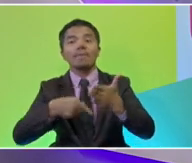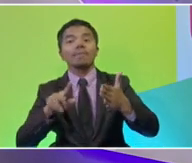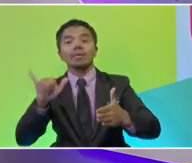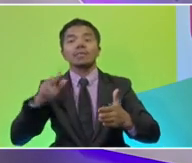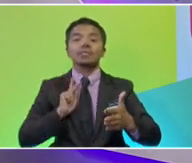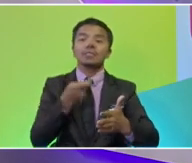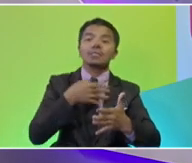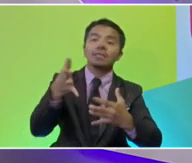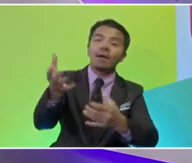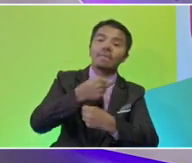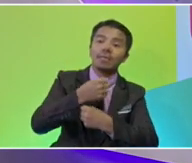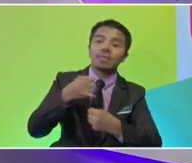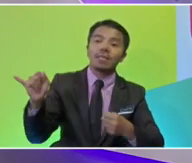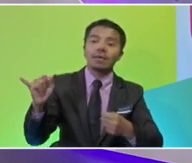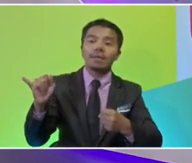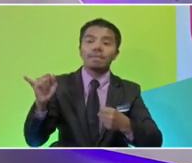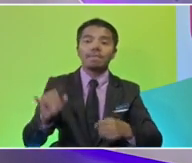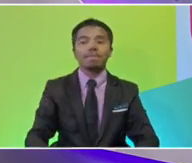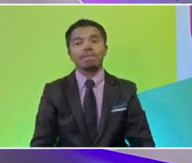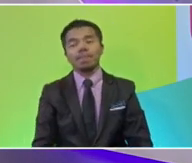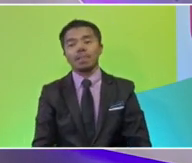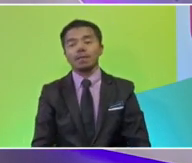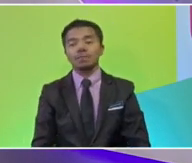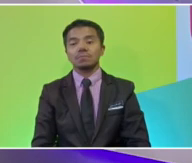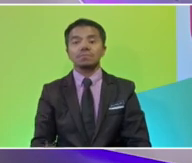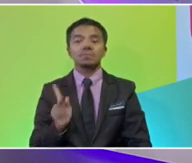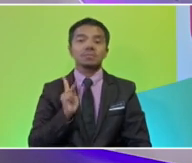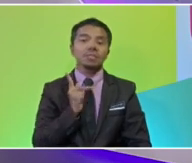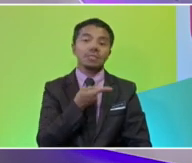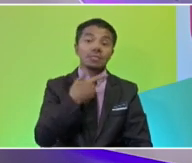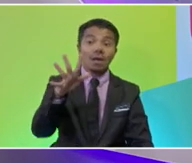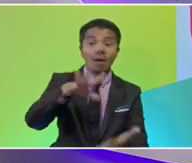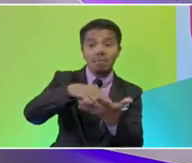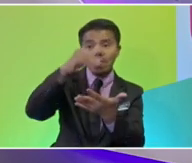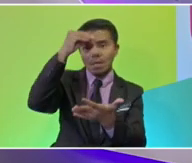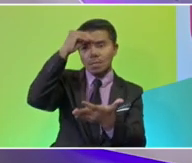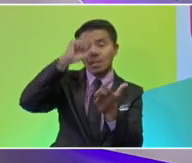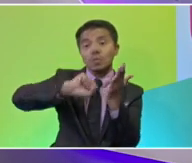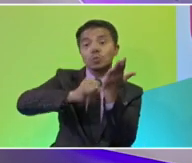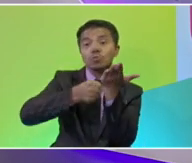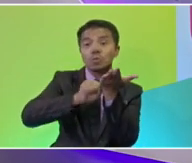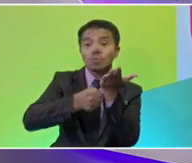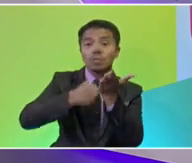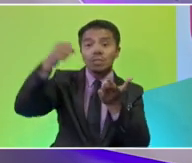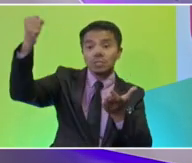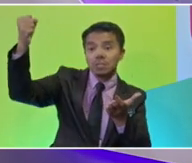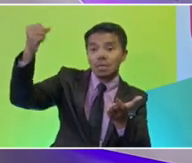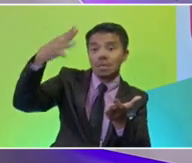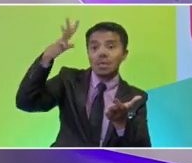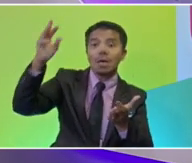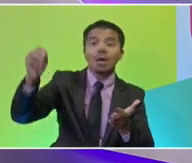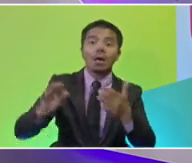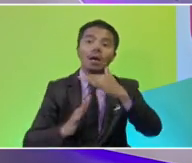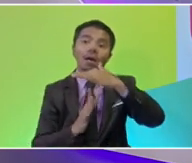ini murid-murid di rumah dan juga kamera depan hilang kita sudah belajar tentang sumber-sumber cahaya yaitu api